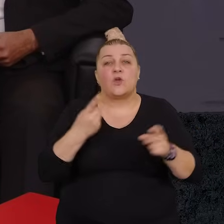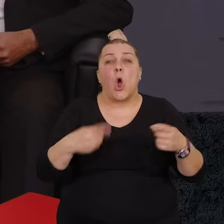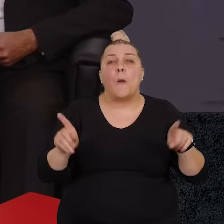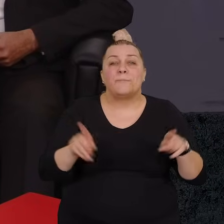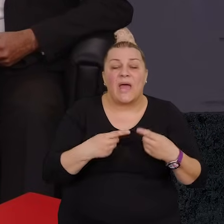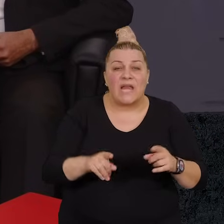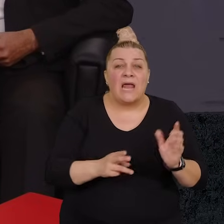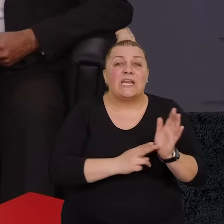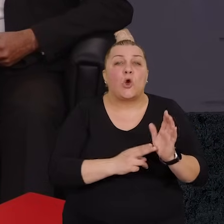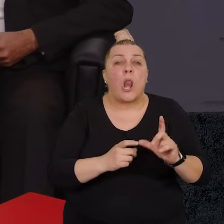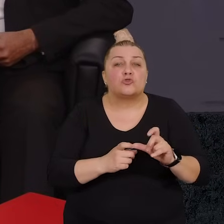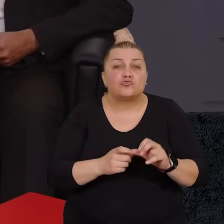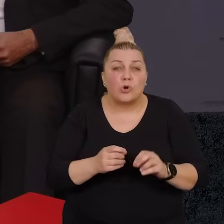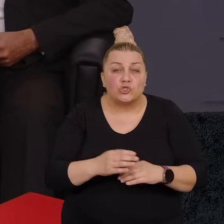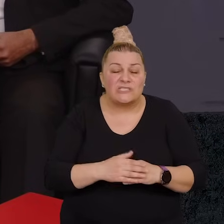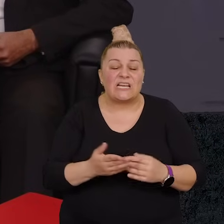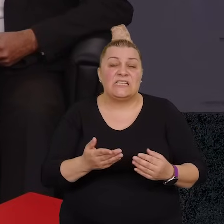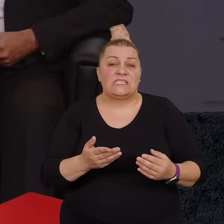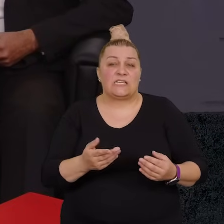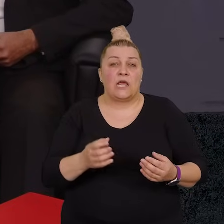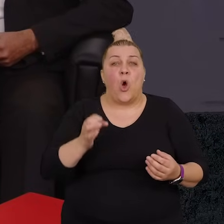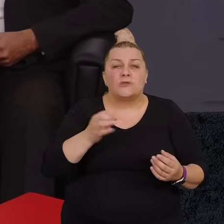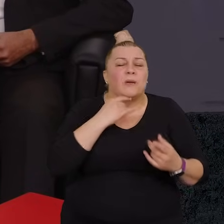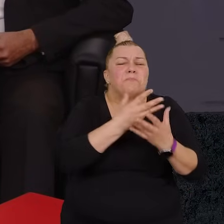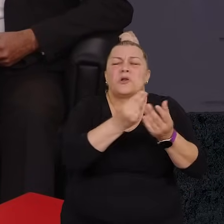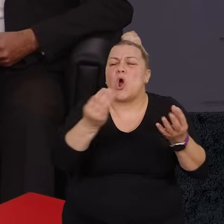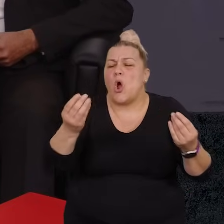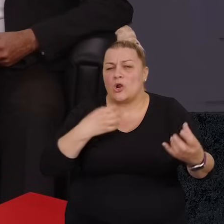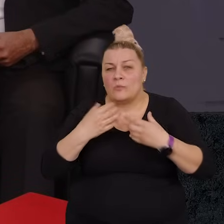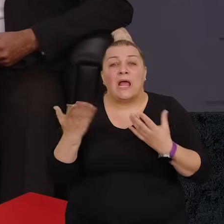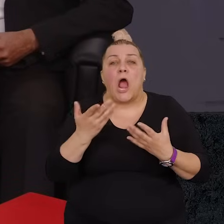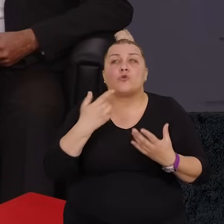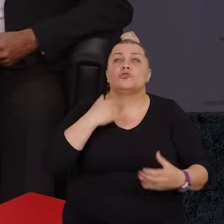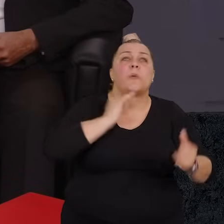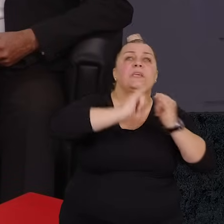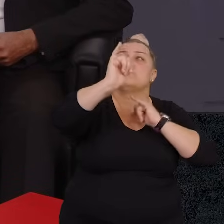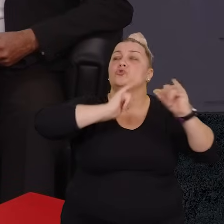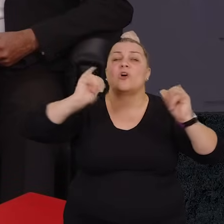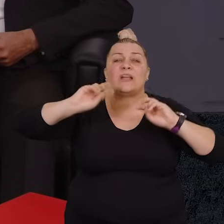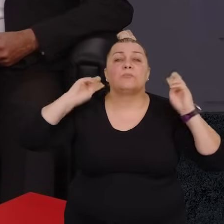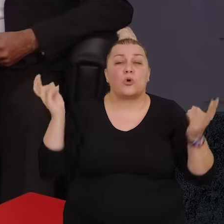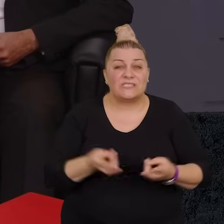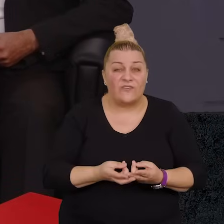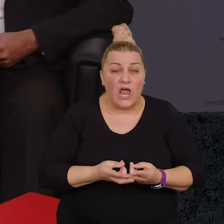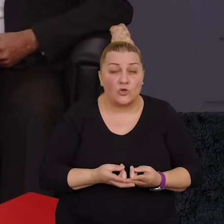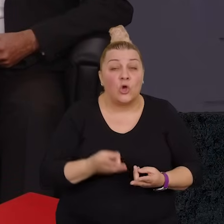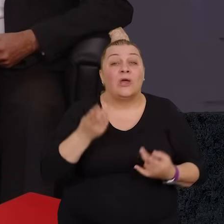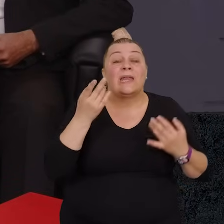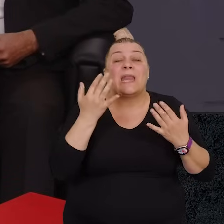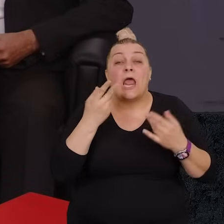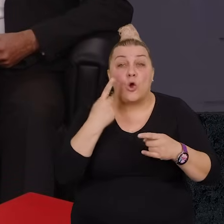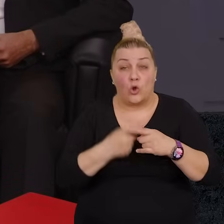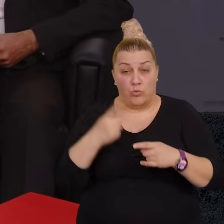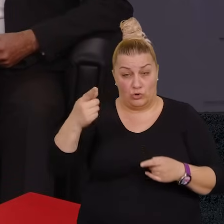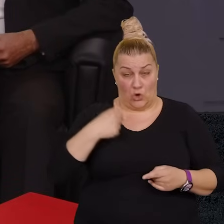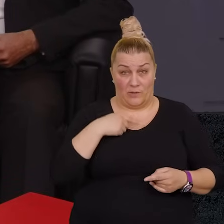Eros onog svijeta, kako da se napravi Osman, kako da se napravi niz predstava, kako da mi idemo na gostovanja po svijetu. Jer on meni nekoliko puta rekao